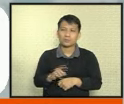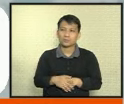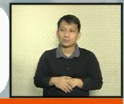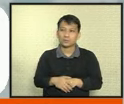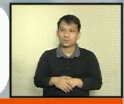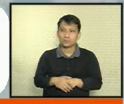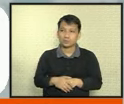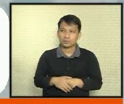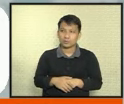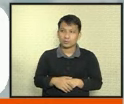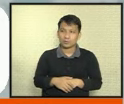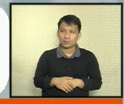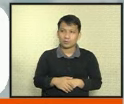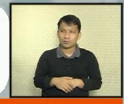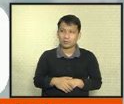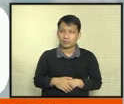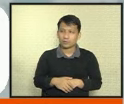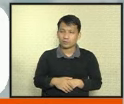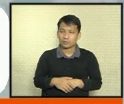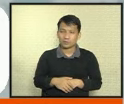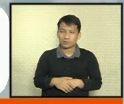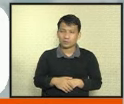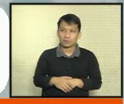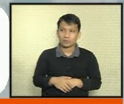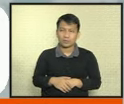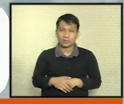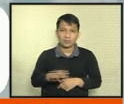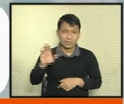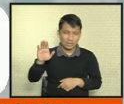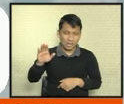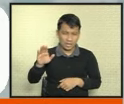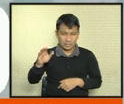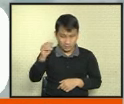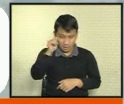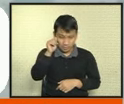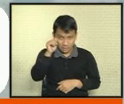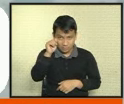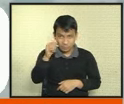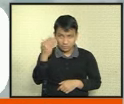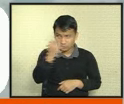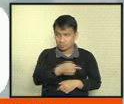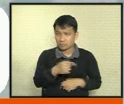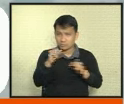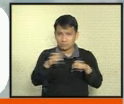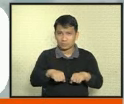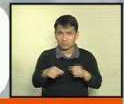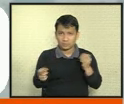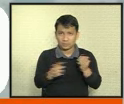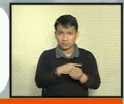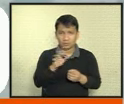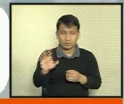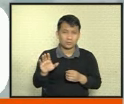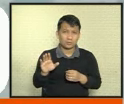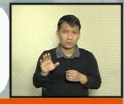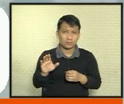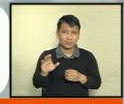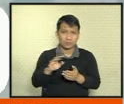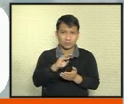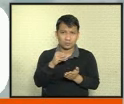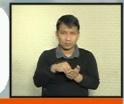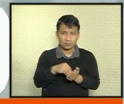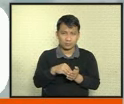ginawa niya? Sandali po. Sir Arman. Apo. Alam mo ba na kaya kitang patanggalin dyan sa